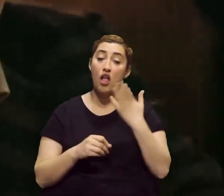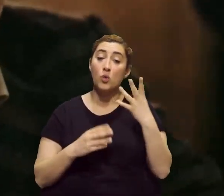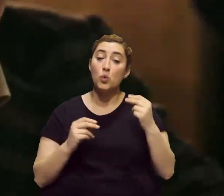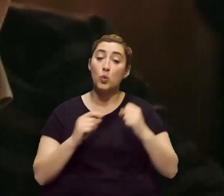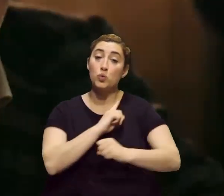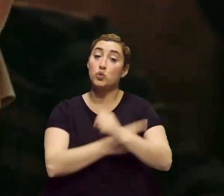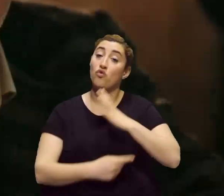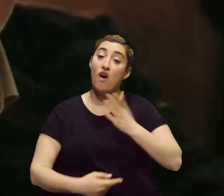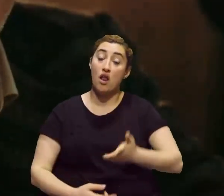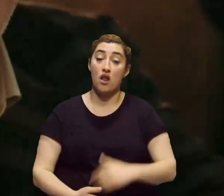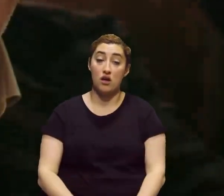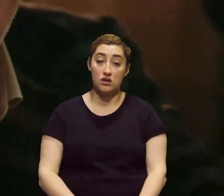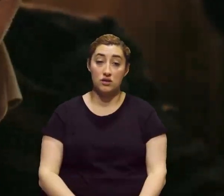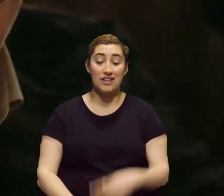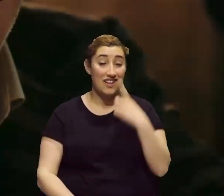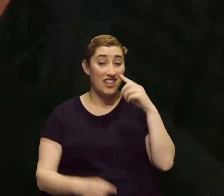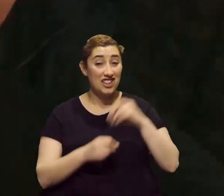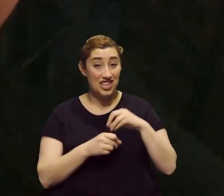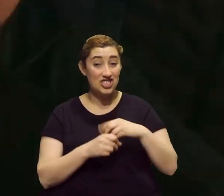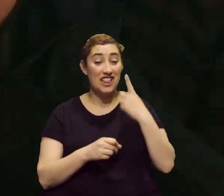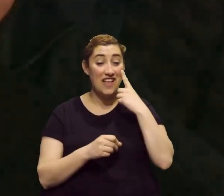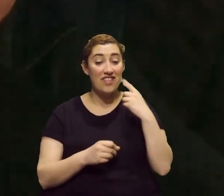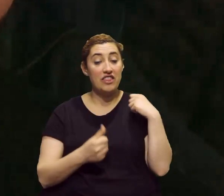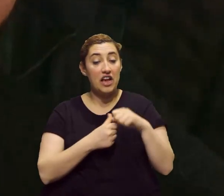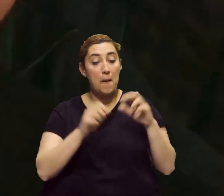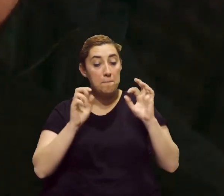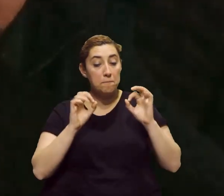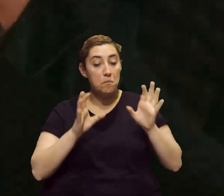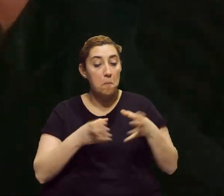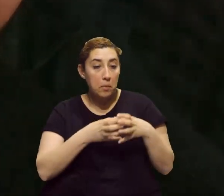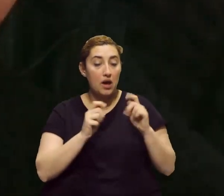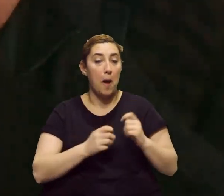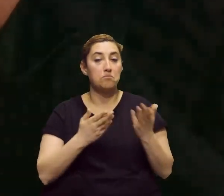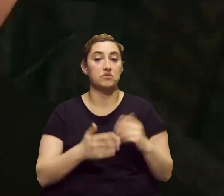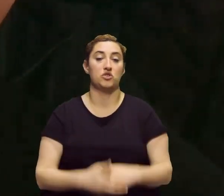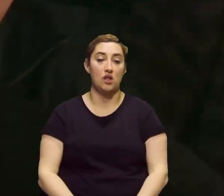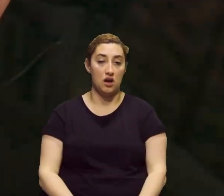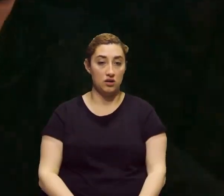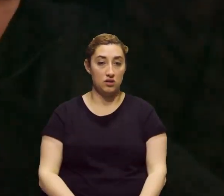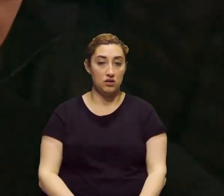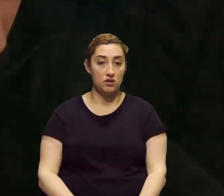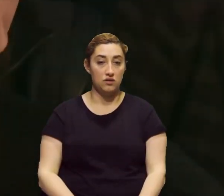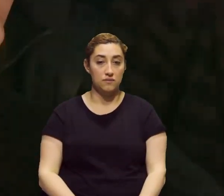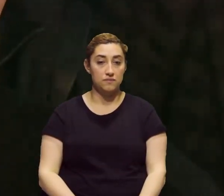çok güçlüler. Devletin içinde devlet kurmuş melunlar. Toplantı odasındaki masadalar.